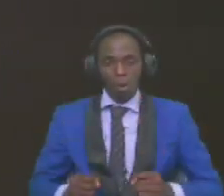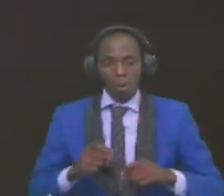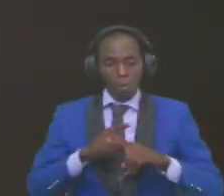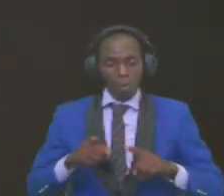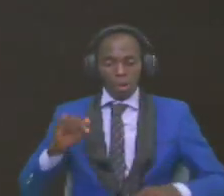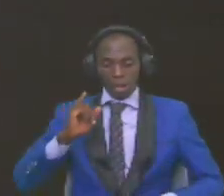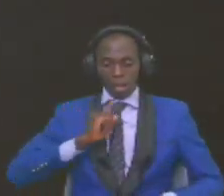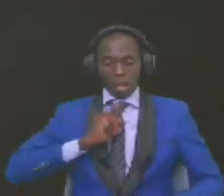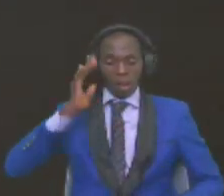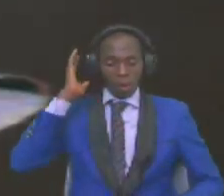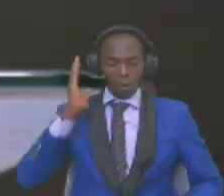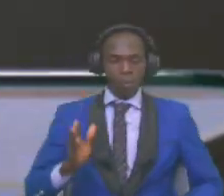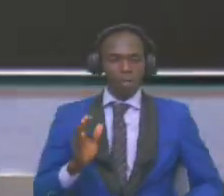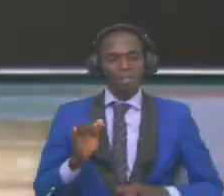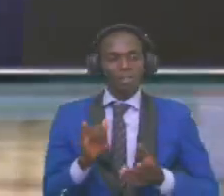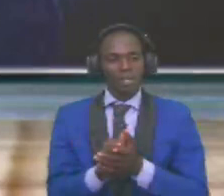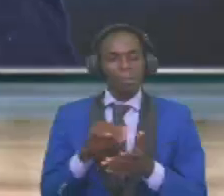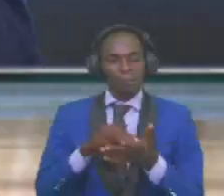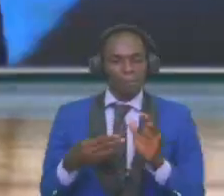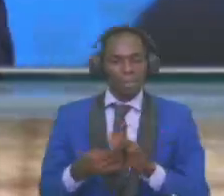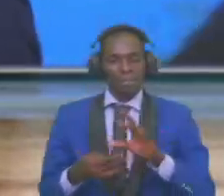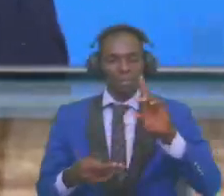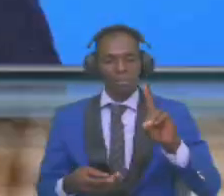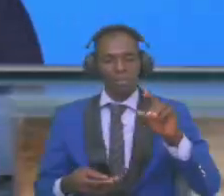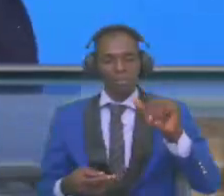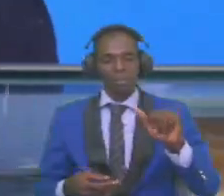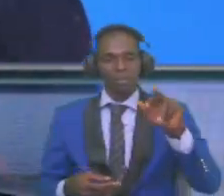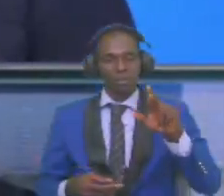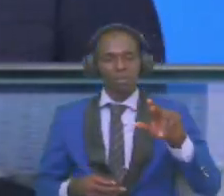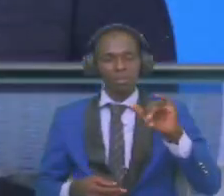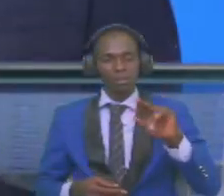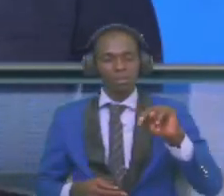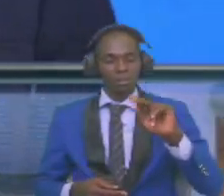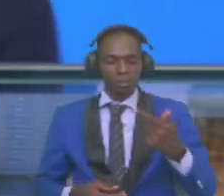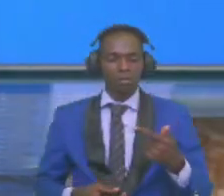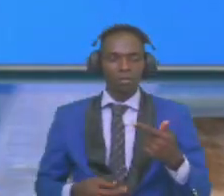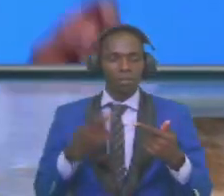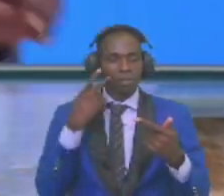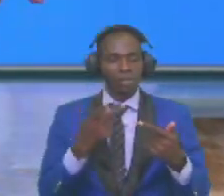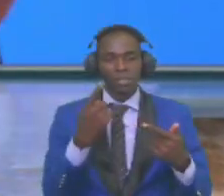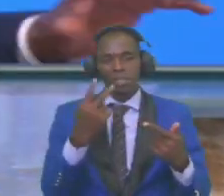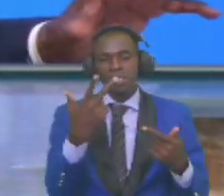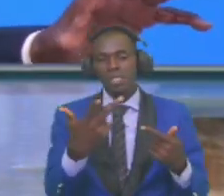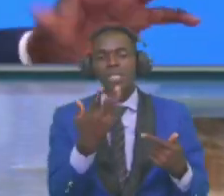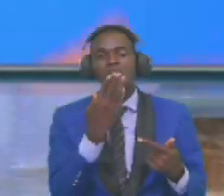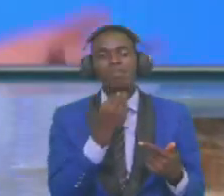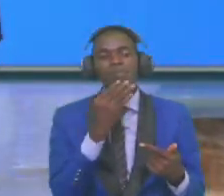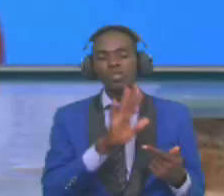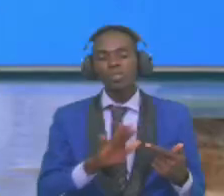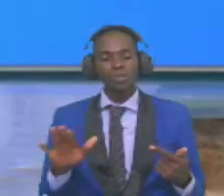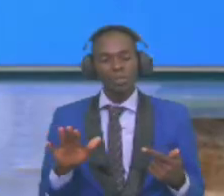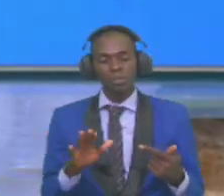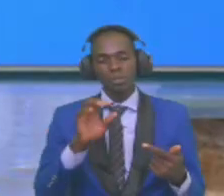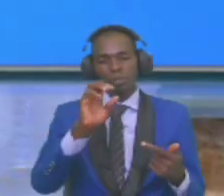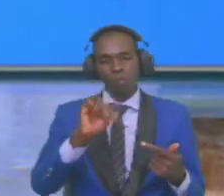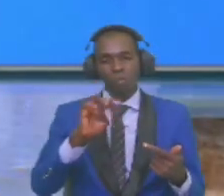présentent capable de créer d'écraser cette puissance ce pouvoir du moulin voici sa dette